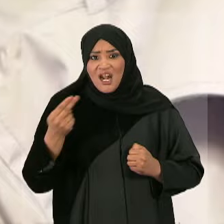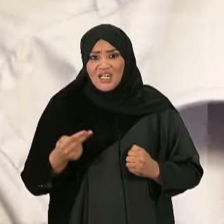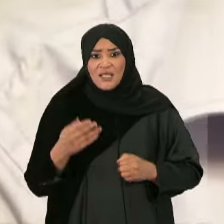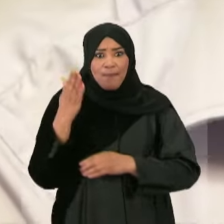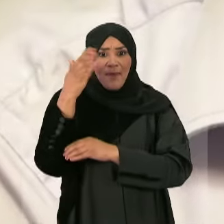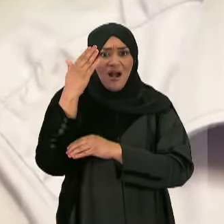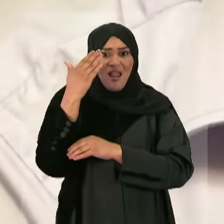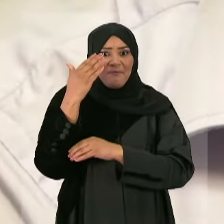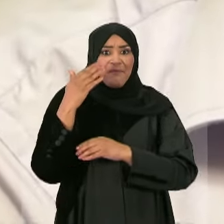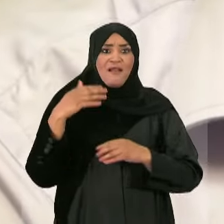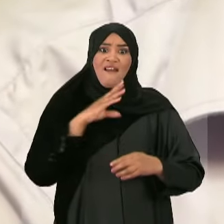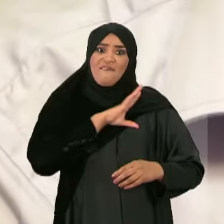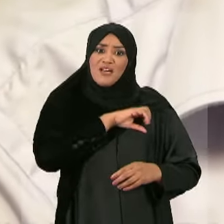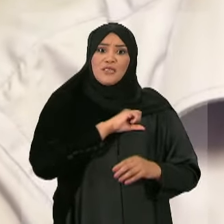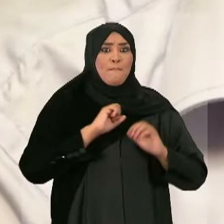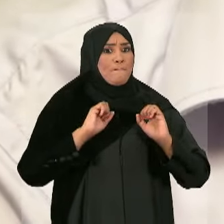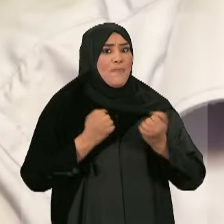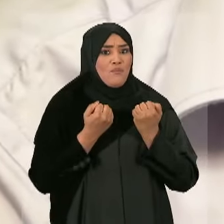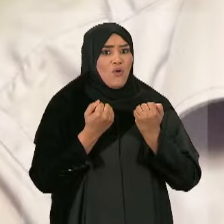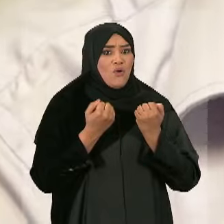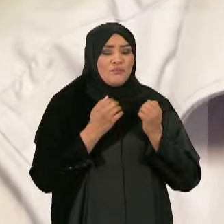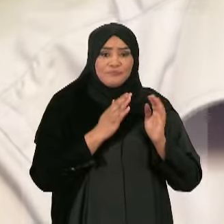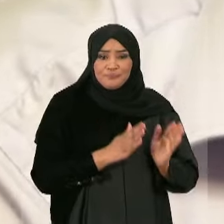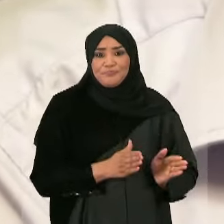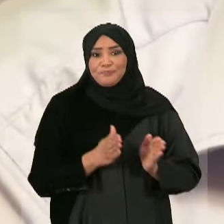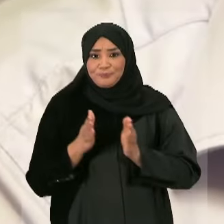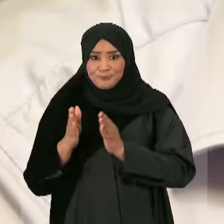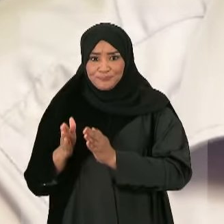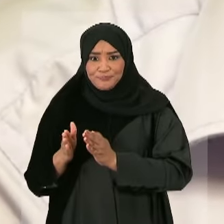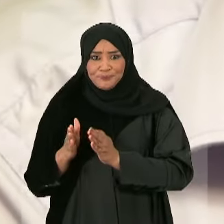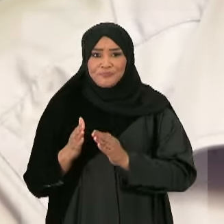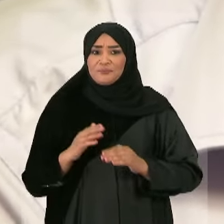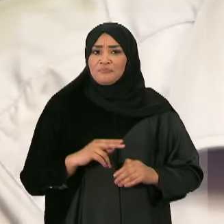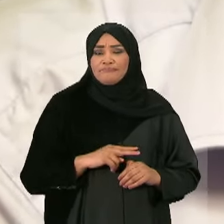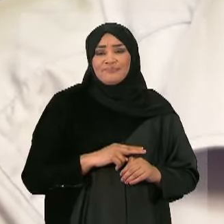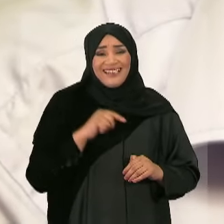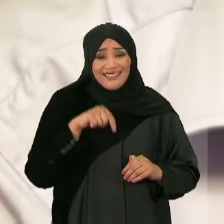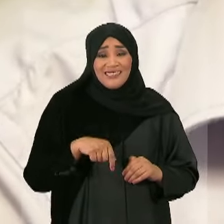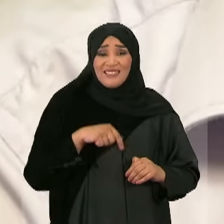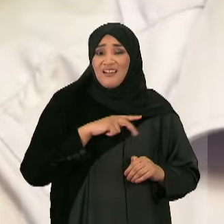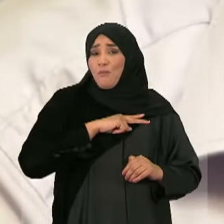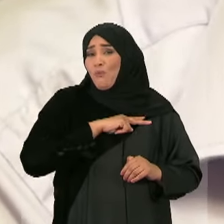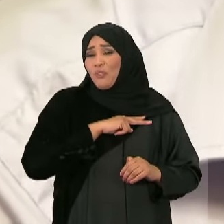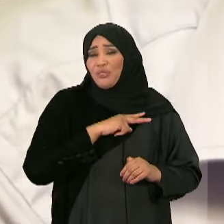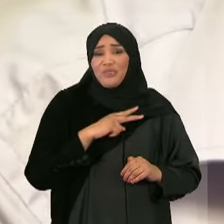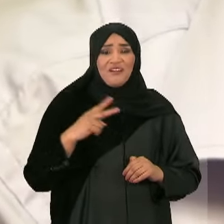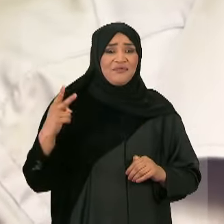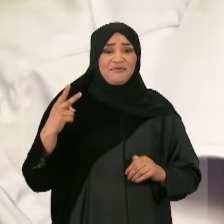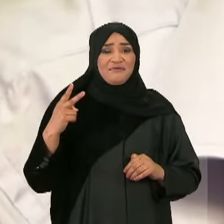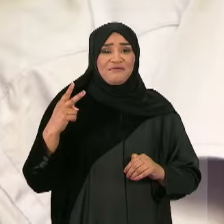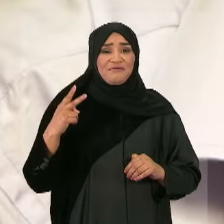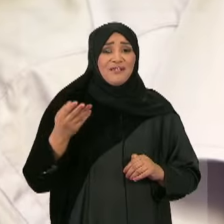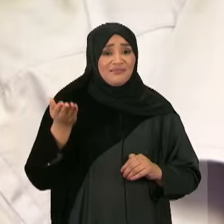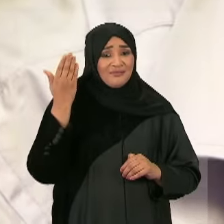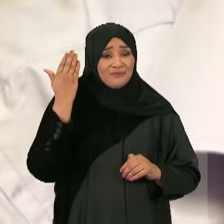هون؟ تغير الوضع للأفضل من مدارسنا وطلابنا في حينه يجبروهن يحملوا